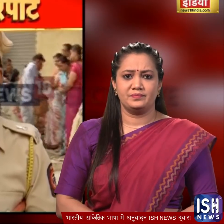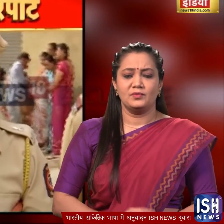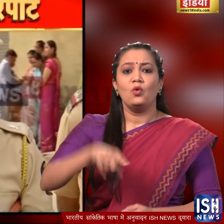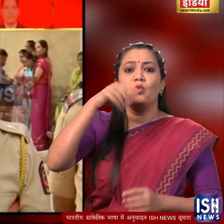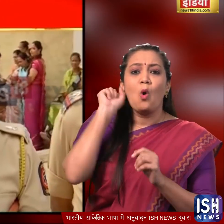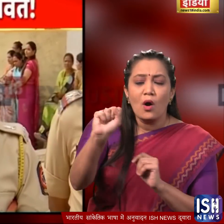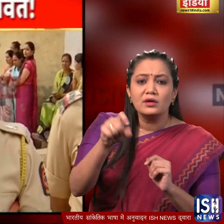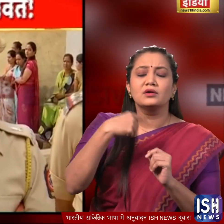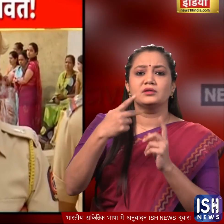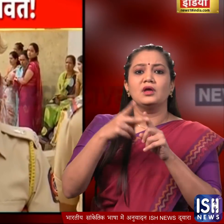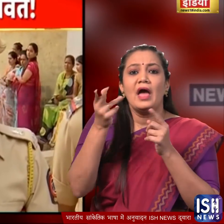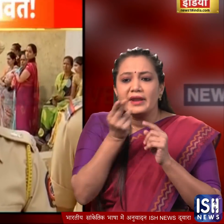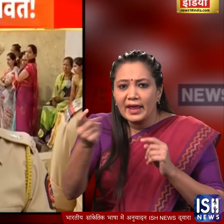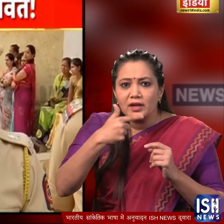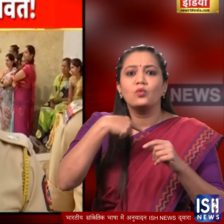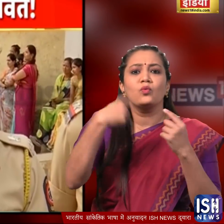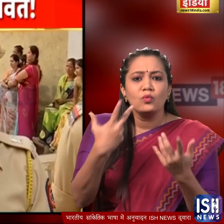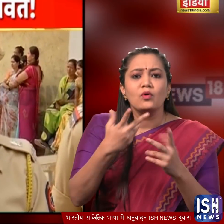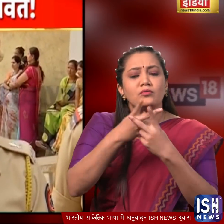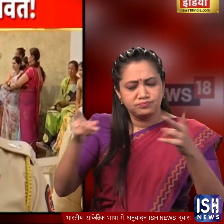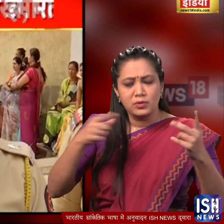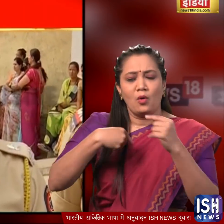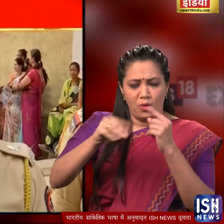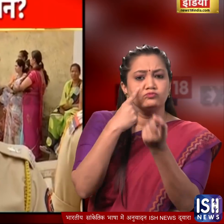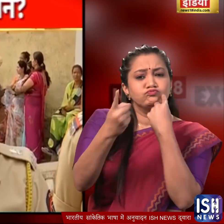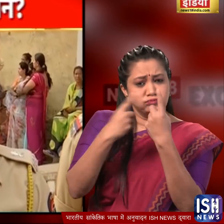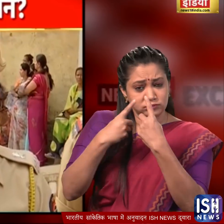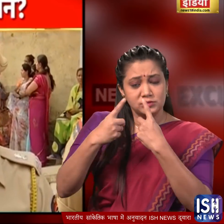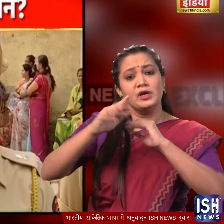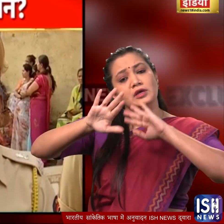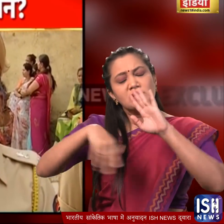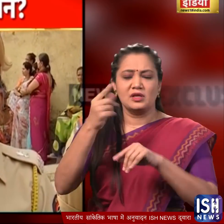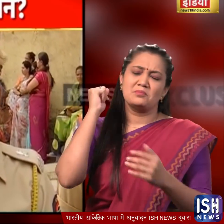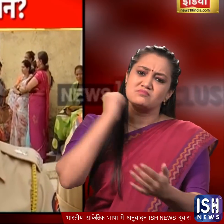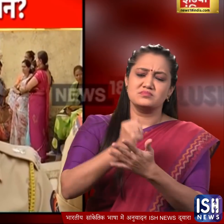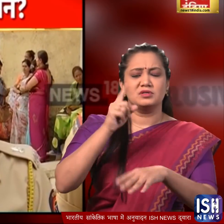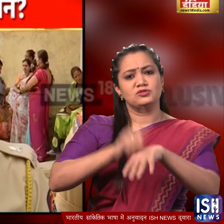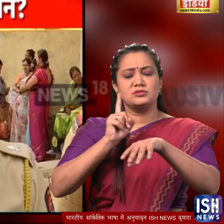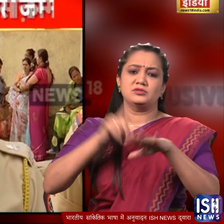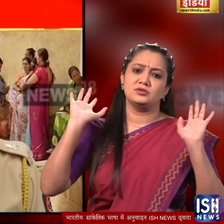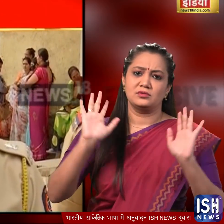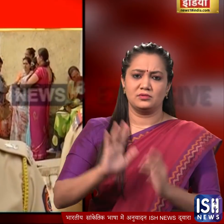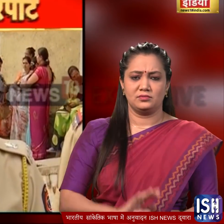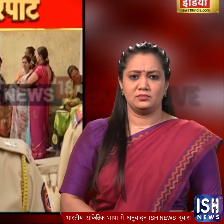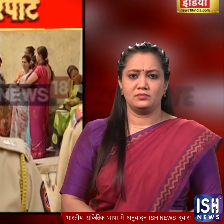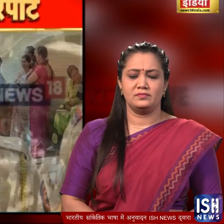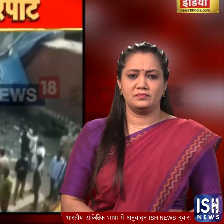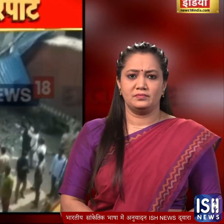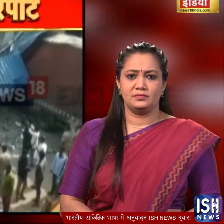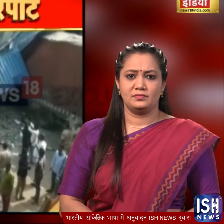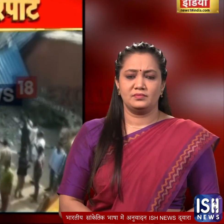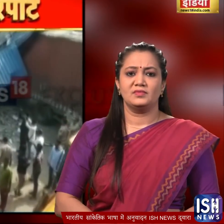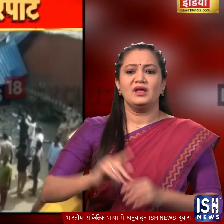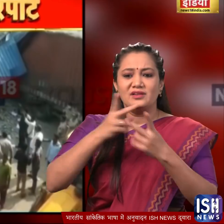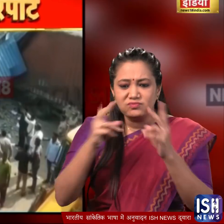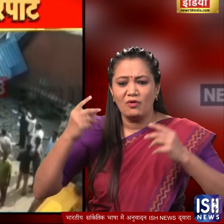ओनर कौन है जगह के, किसने चलाने के लिए लिया था या लीज पे लिया था, ये सब जानकारी मिलने के बाद उस हिसाब से गुनाह दाखिल होगा उसमें। राहत और